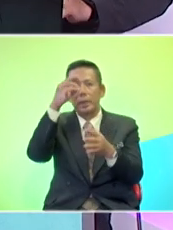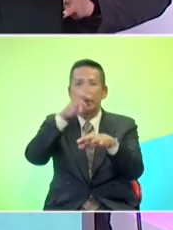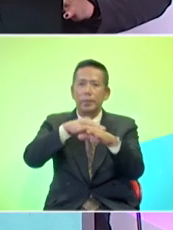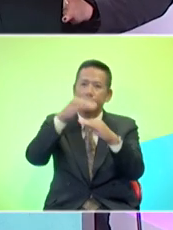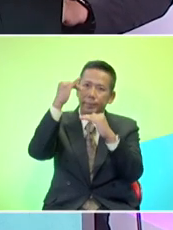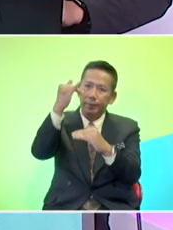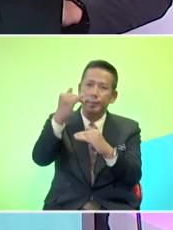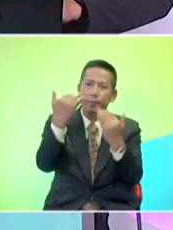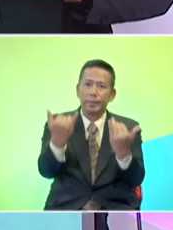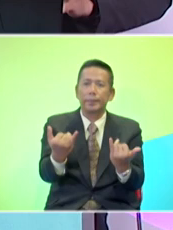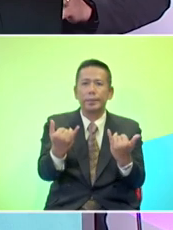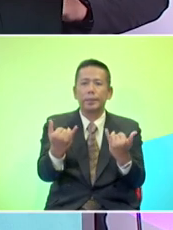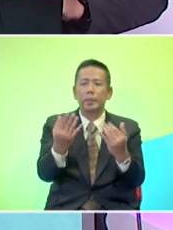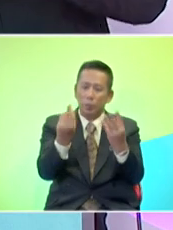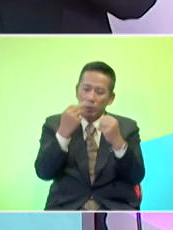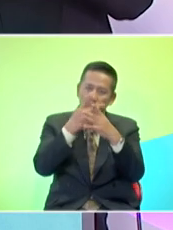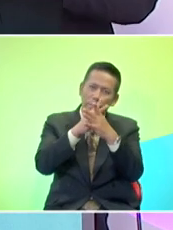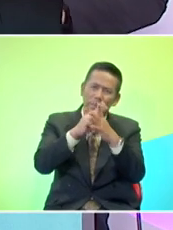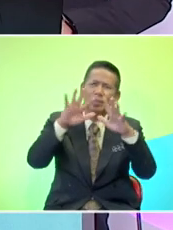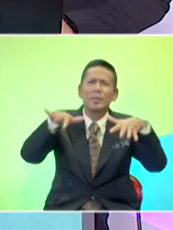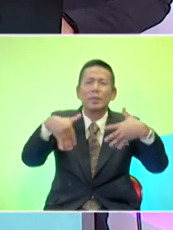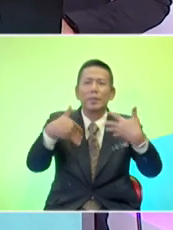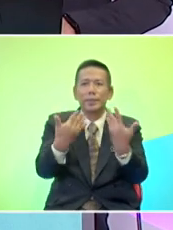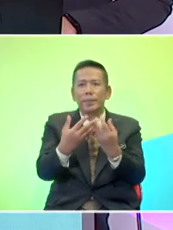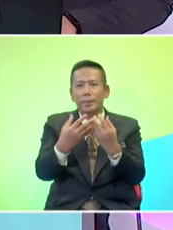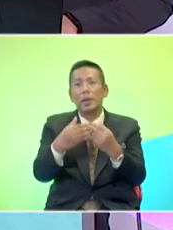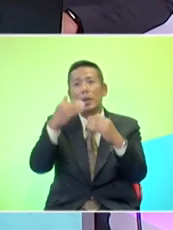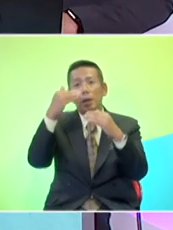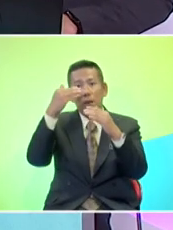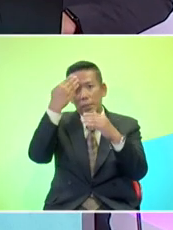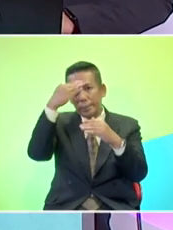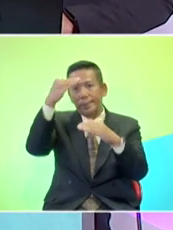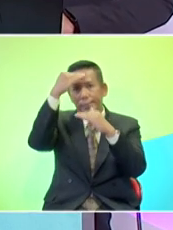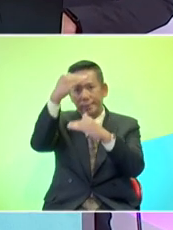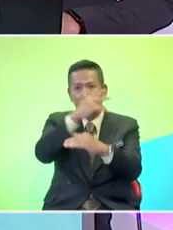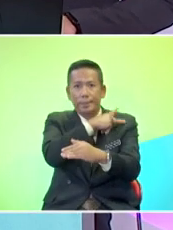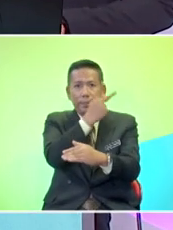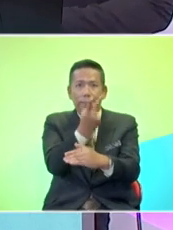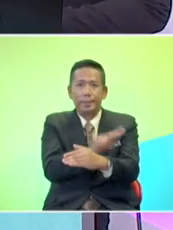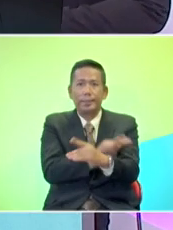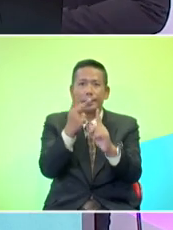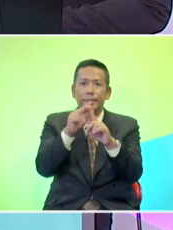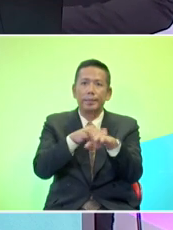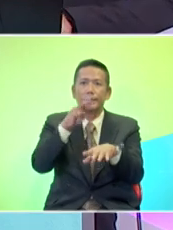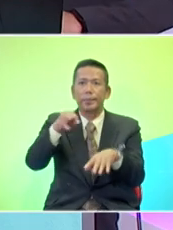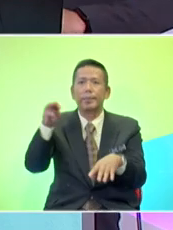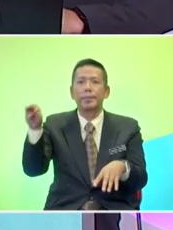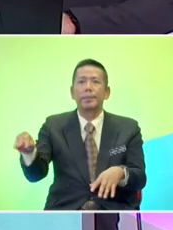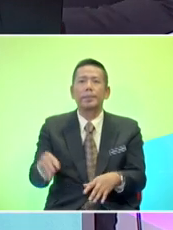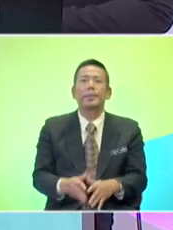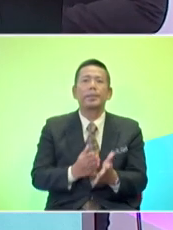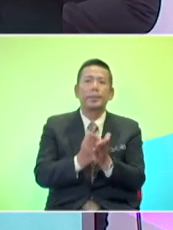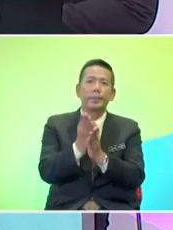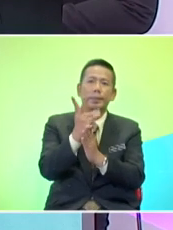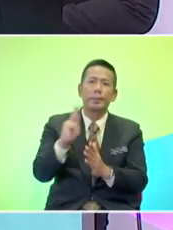sekarang ini bagaimana kita tidak bagi tahap penguasaan kepada murid-murid itu tadi aku ma- Oh terus